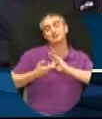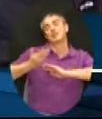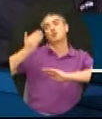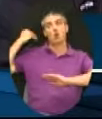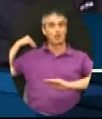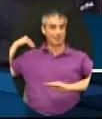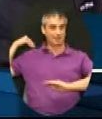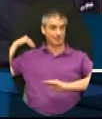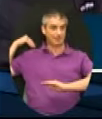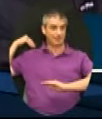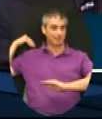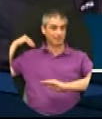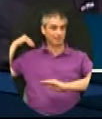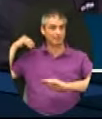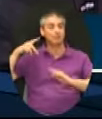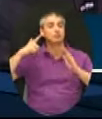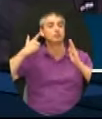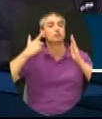הקודמת,